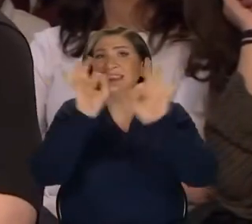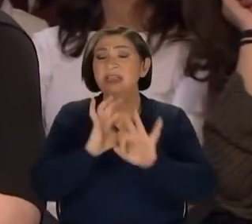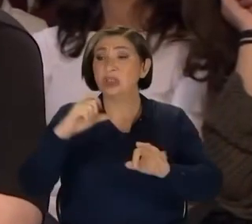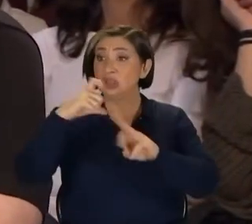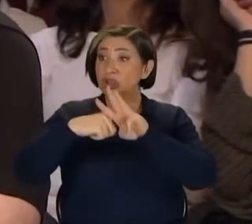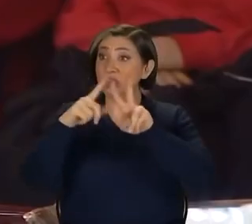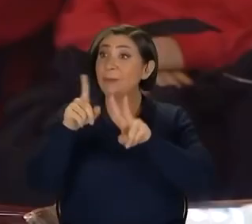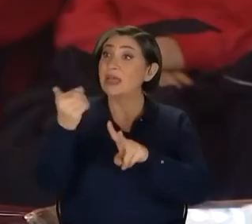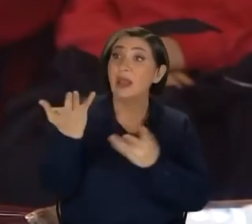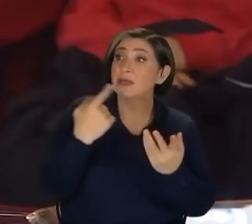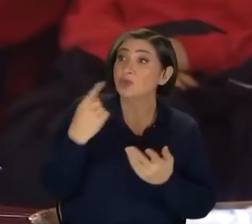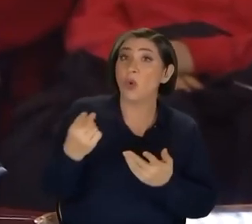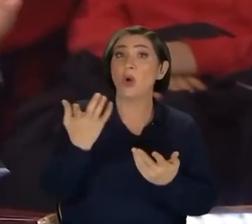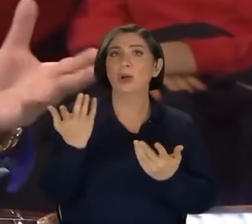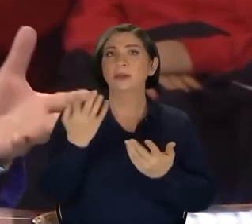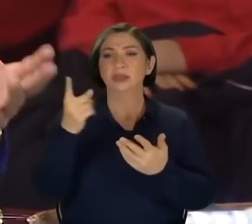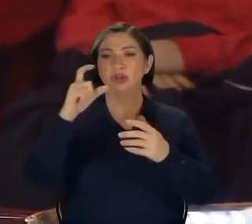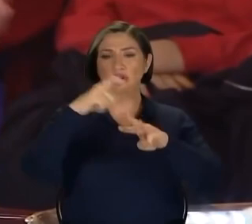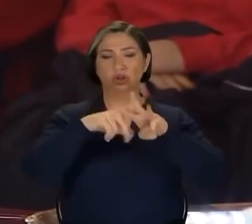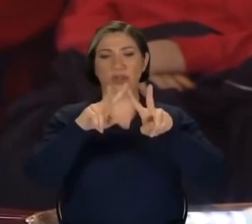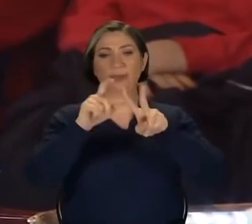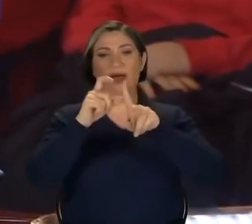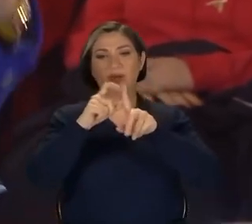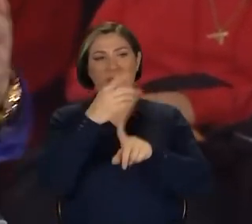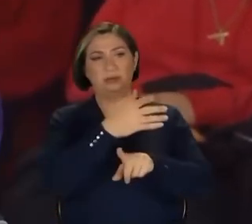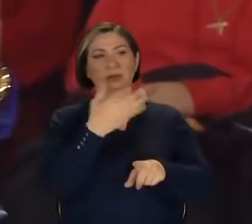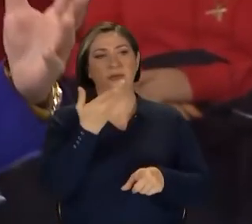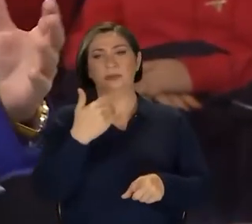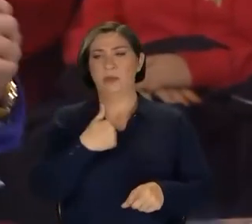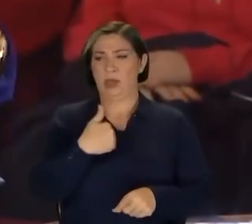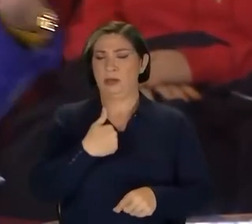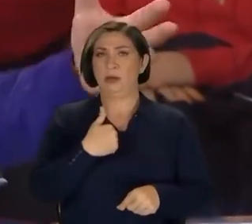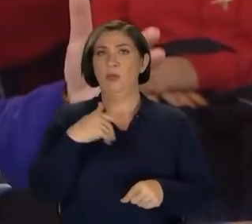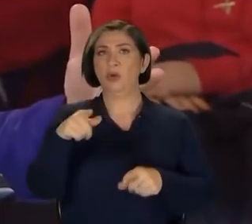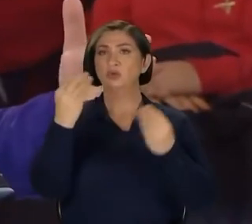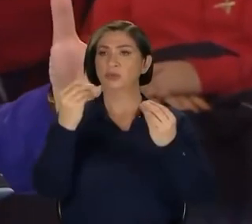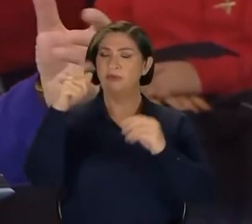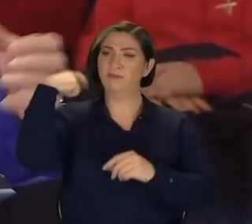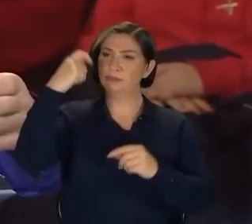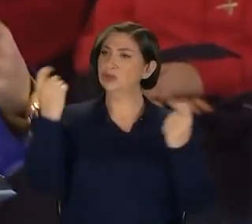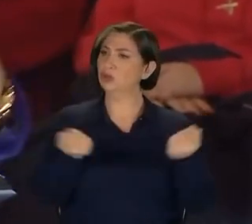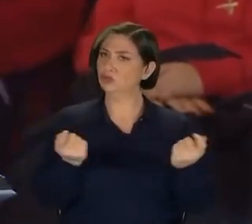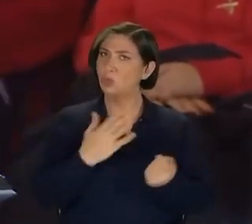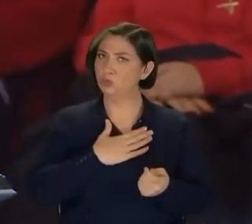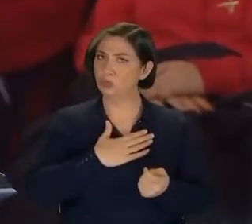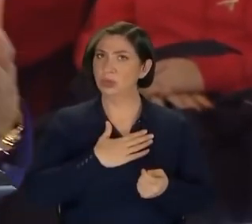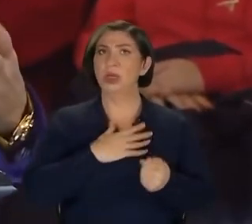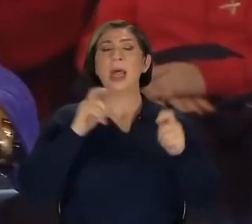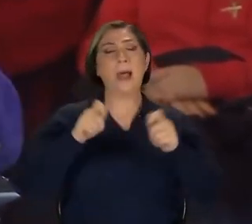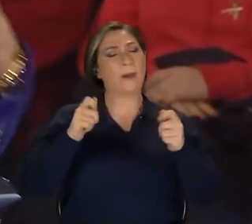Cem Davran sana ne diyor ya da sence? Ya şimdi oradaki Cem Davran'ın derdi, Cem Davran diyor ki ben böyle güzel bir filmde çalışıyorum.